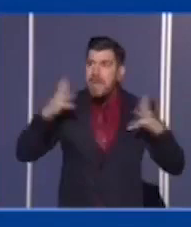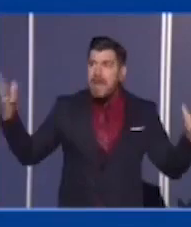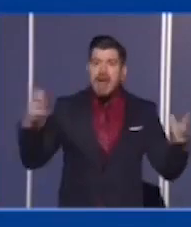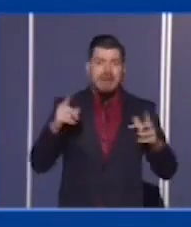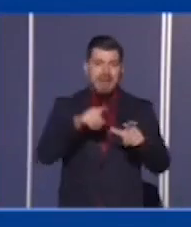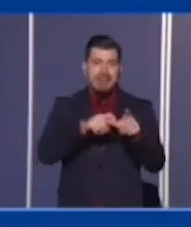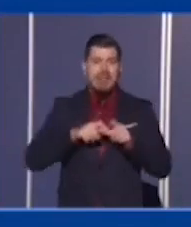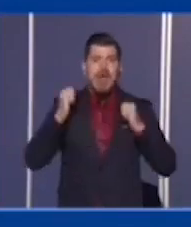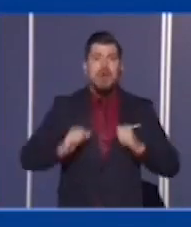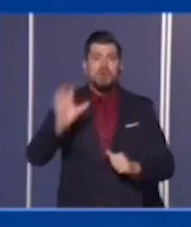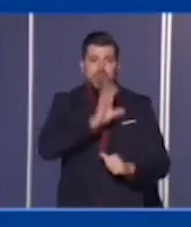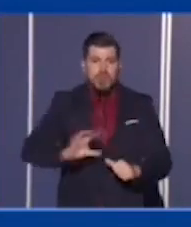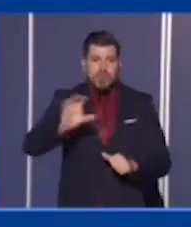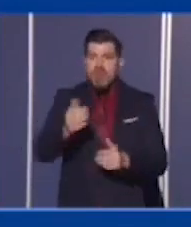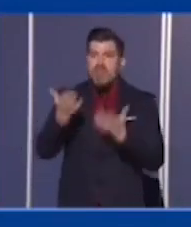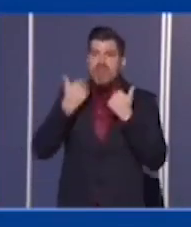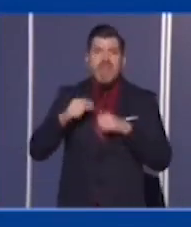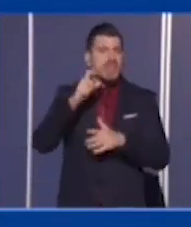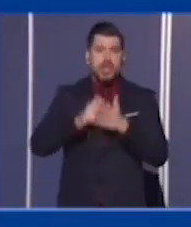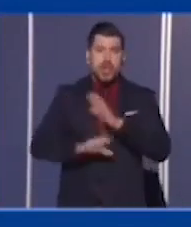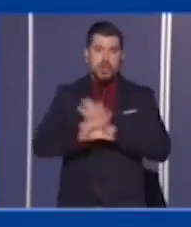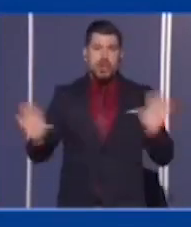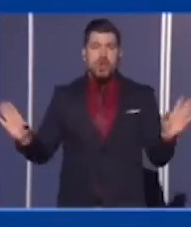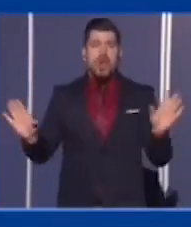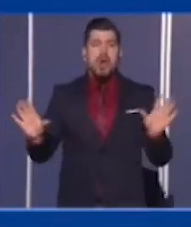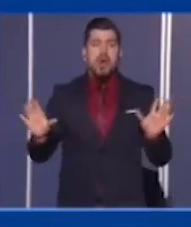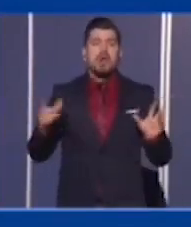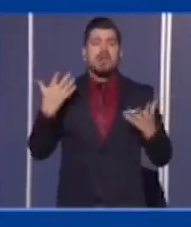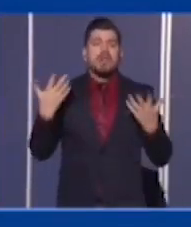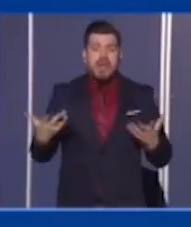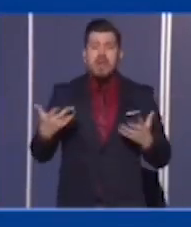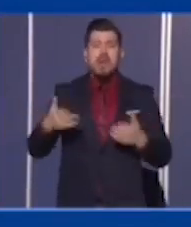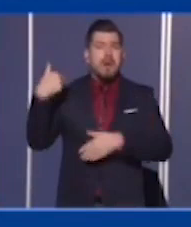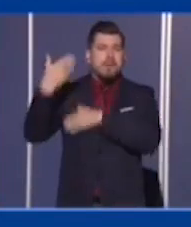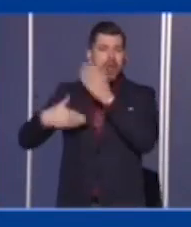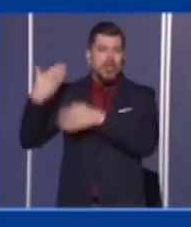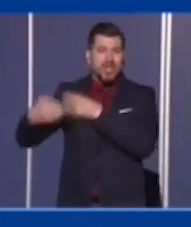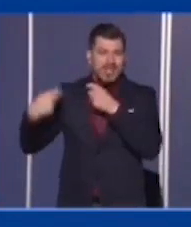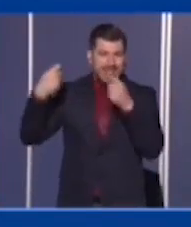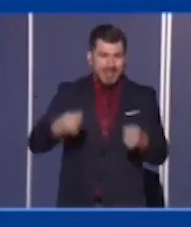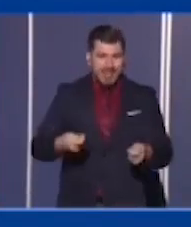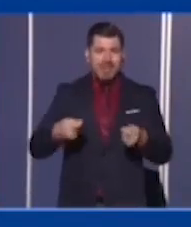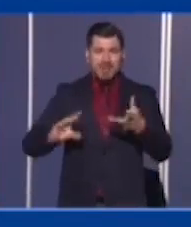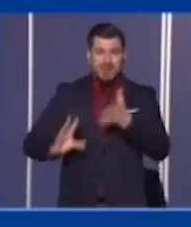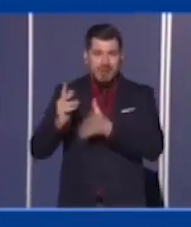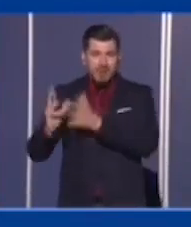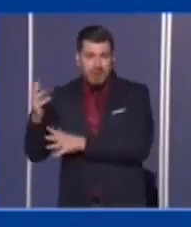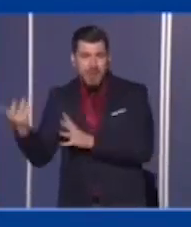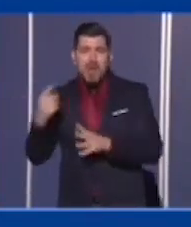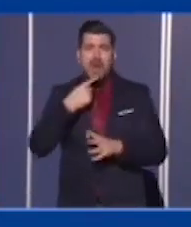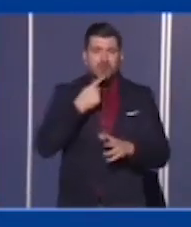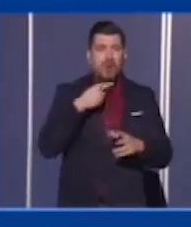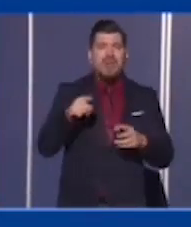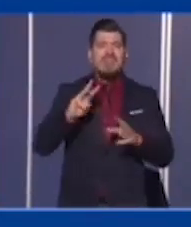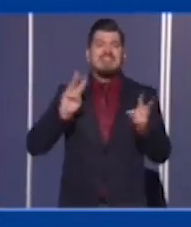ένα ξενοδοχείο. Η παραδοσιακή γραμμή παραγωγής αντικαθίσταται από τρισδιάστατους εκτυπωτές. Η